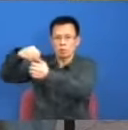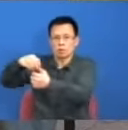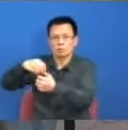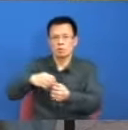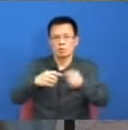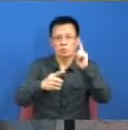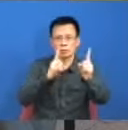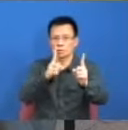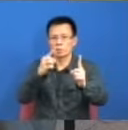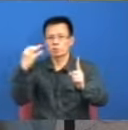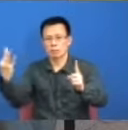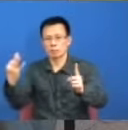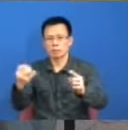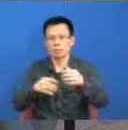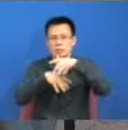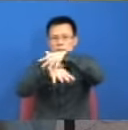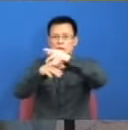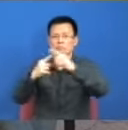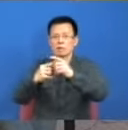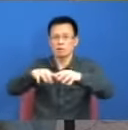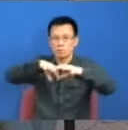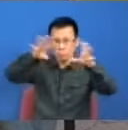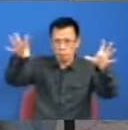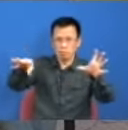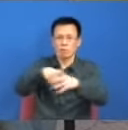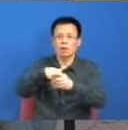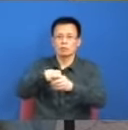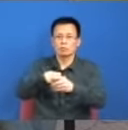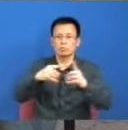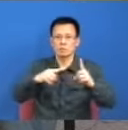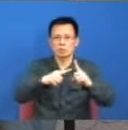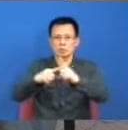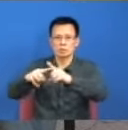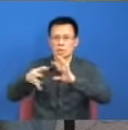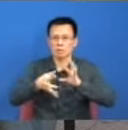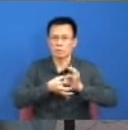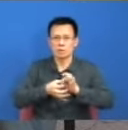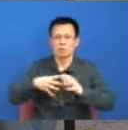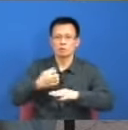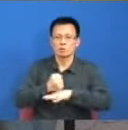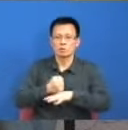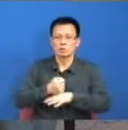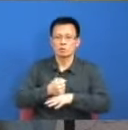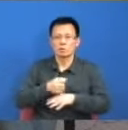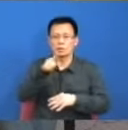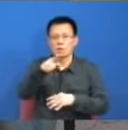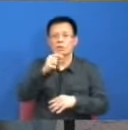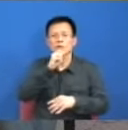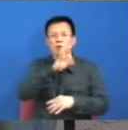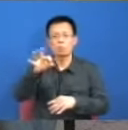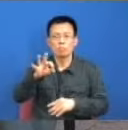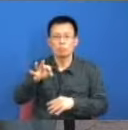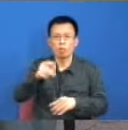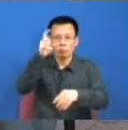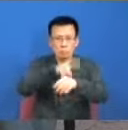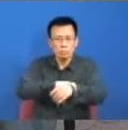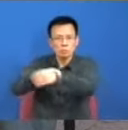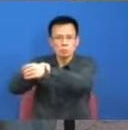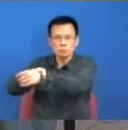示威者，包括社民聯主席陶君衡。陶君衡， 你好， 你有冇咁係被拘捕